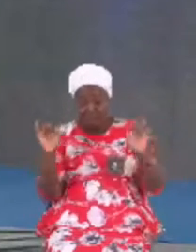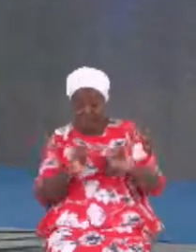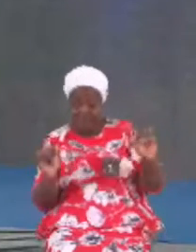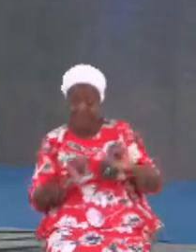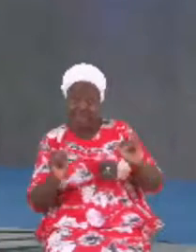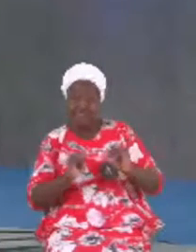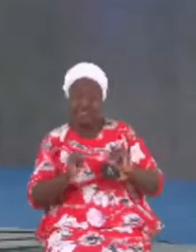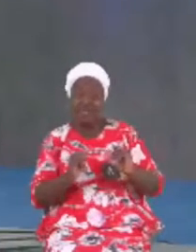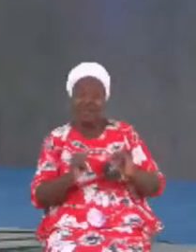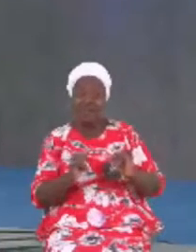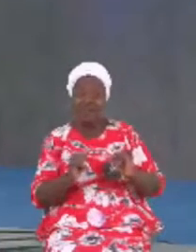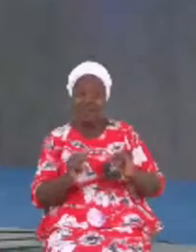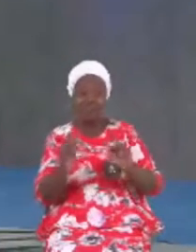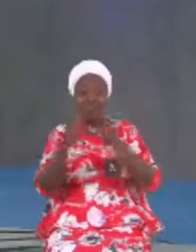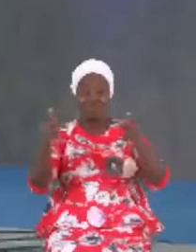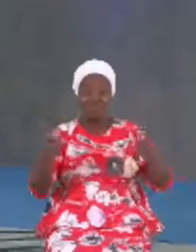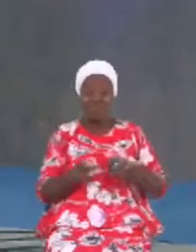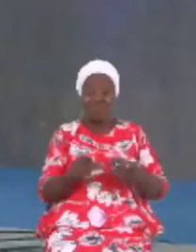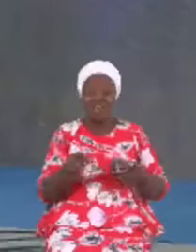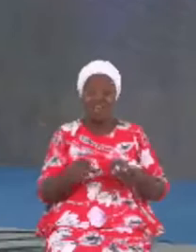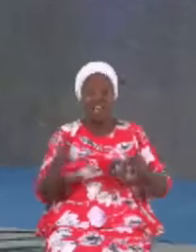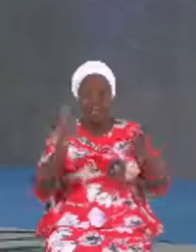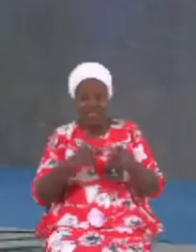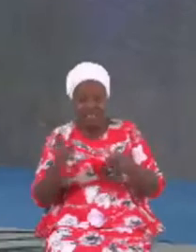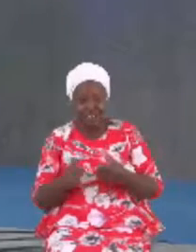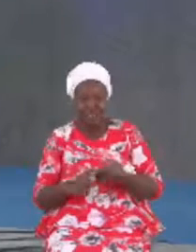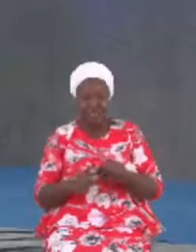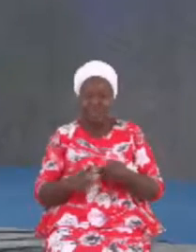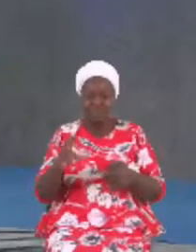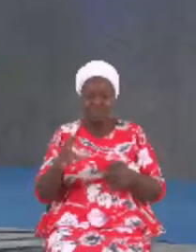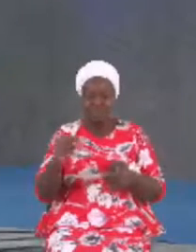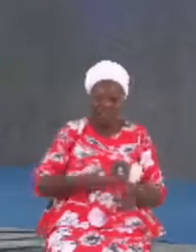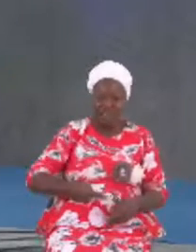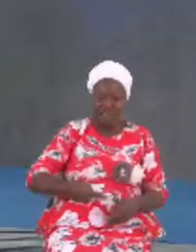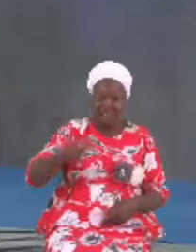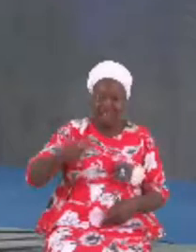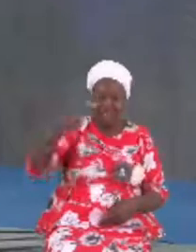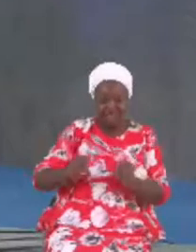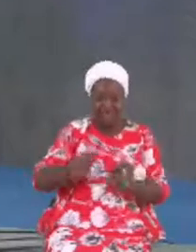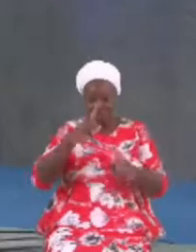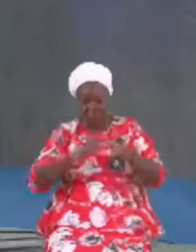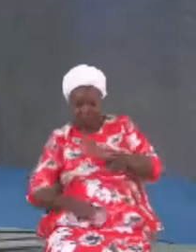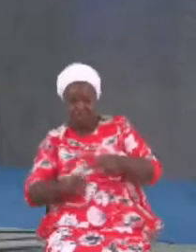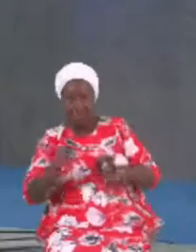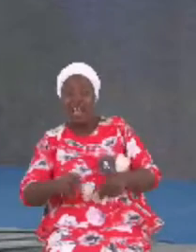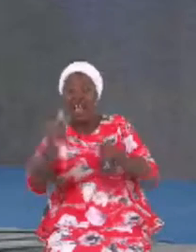les mêmes appartements similaires. Il n'y a pas de citoyen bas, il n'y a pas de grand citoyen. Tout le monde, nous vivrons